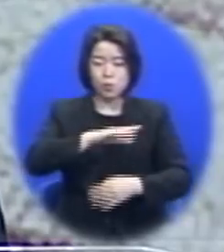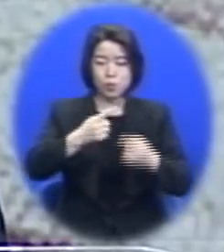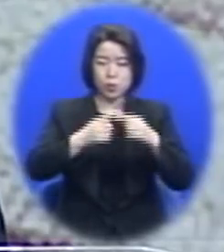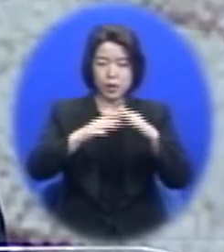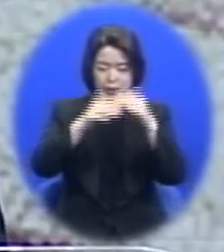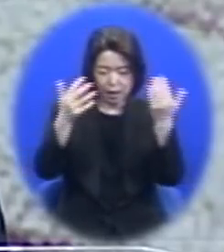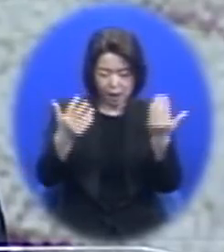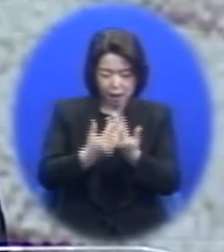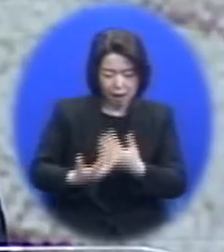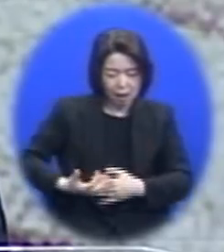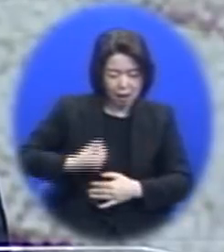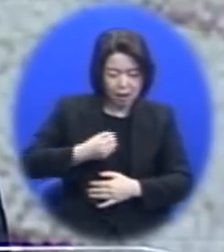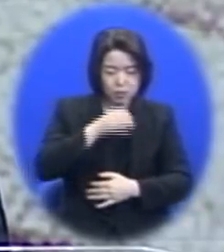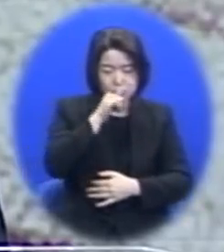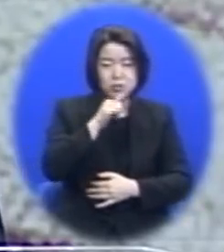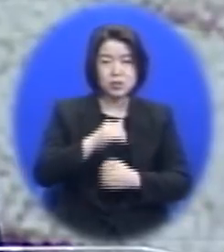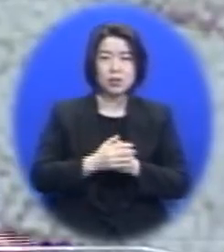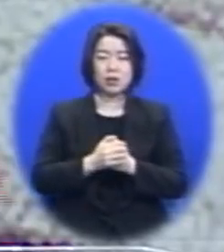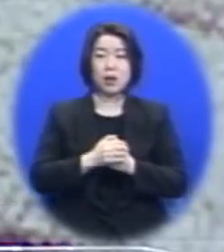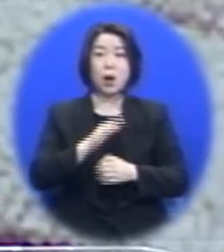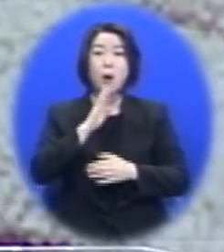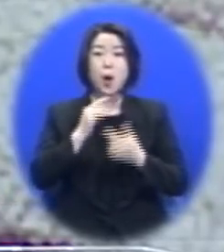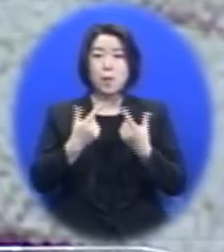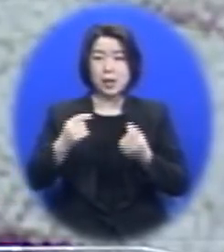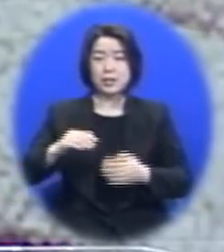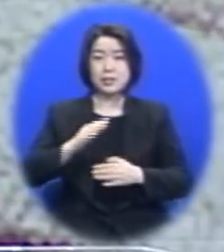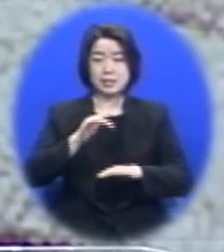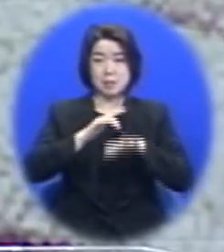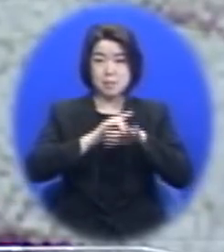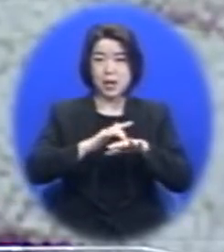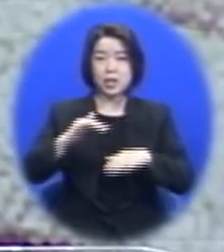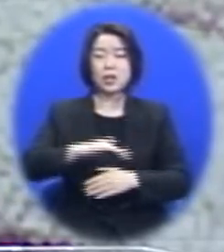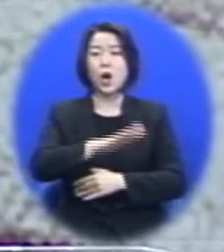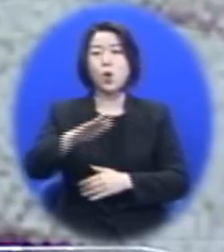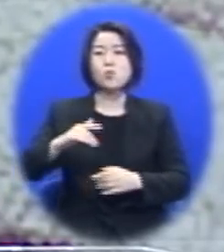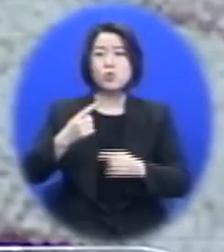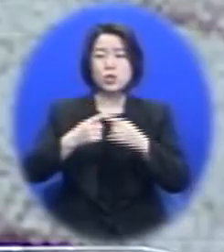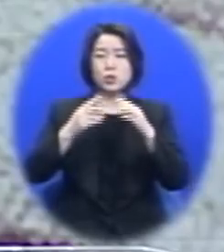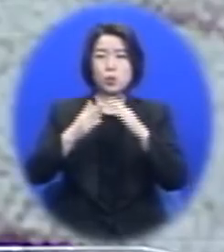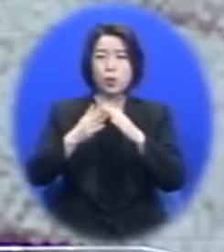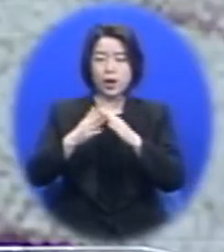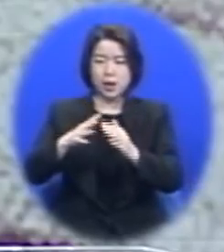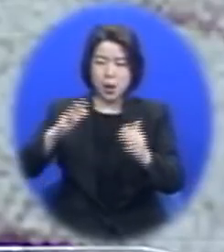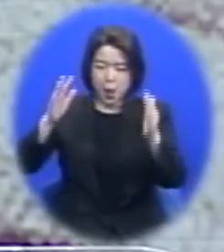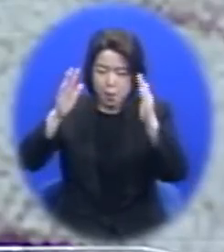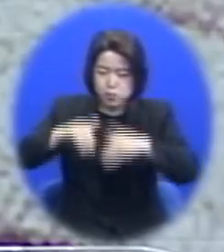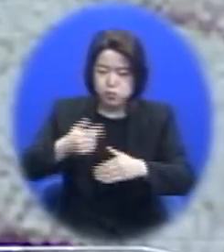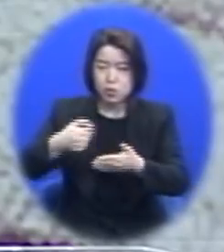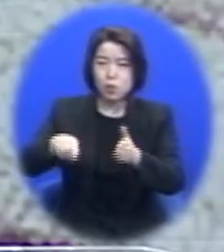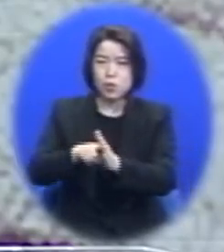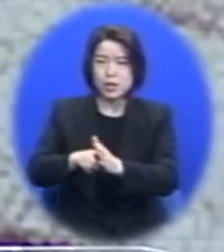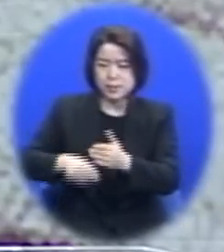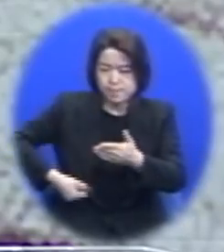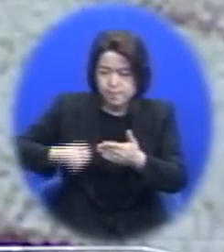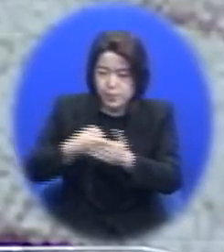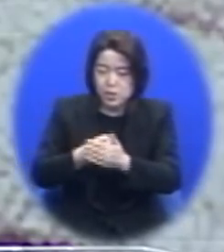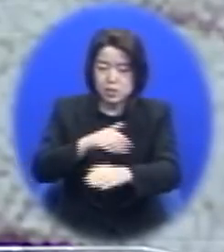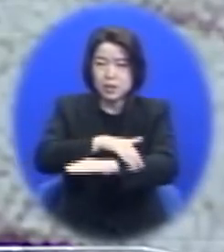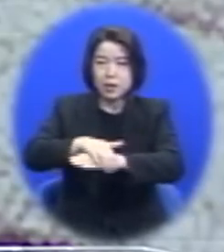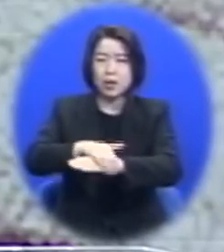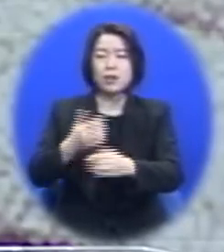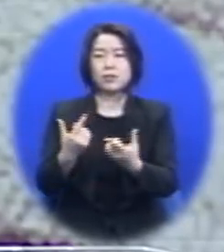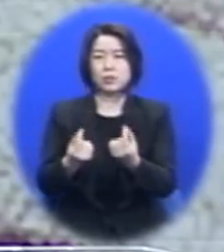있었습니다 마치 마귀가 우리 교회를 무너뜨리려고 작정을 한 것처럼 그렇게 우리 교회가